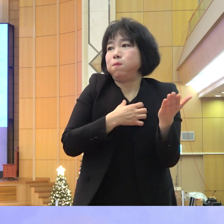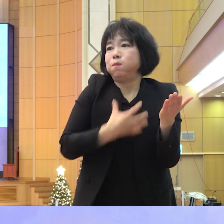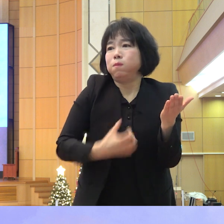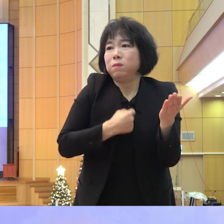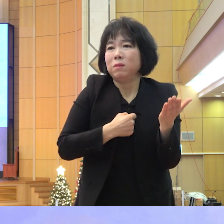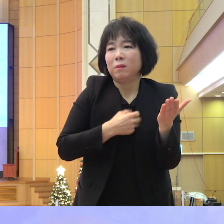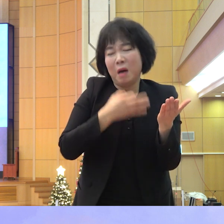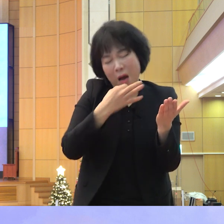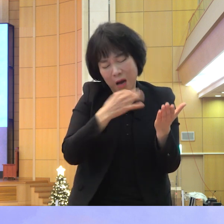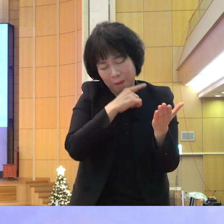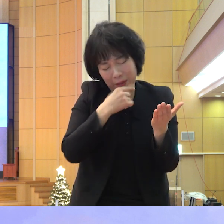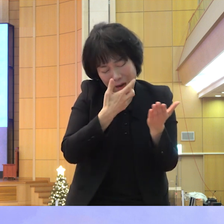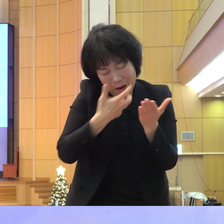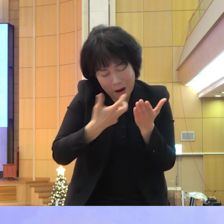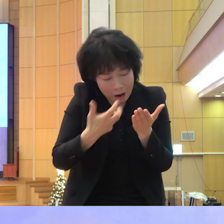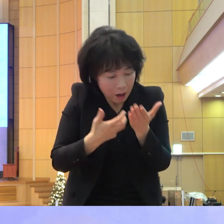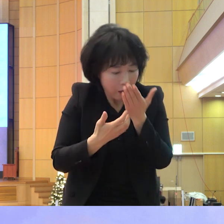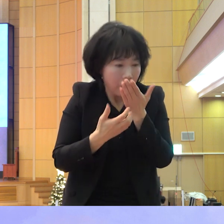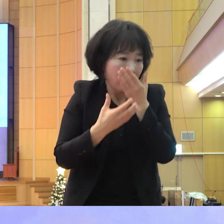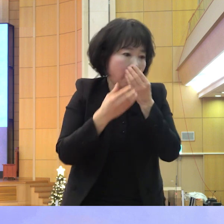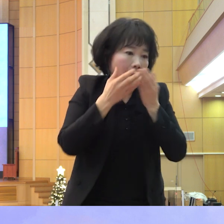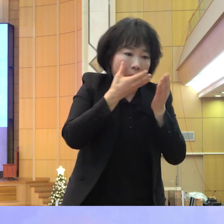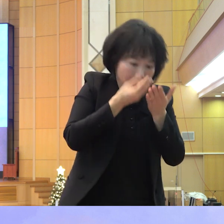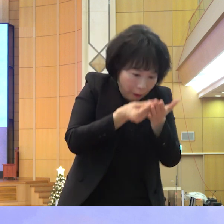막 각혈에 피가 막 나오면은 진짜